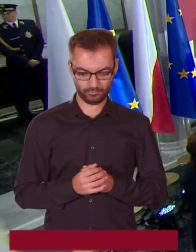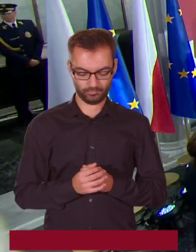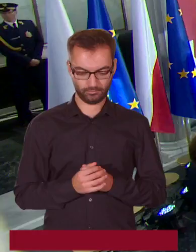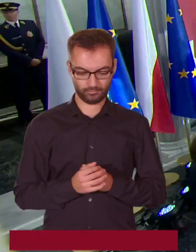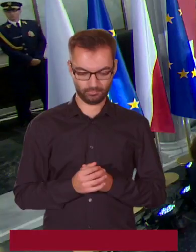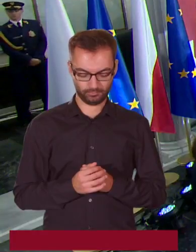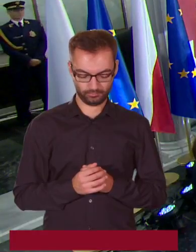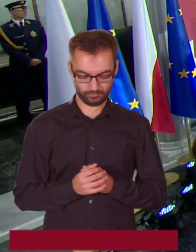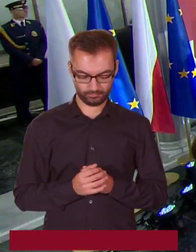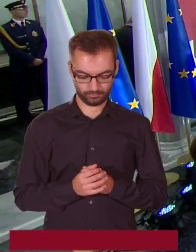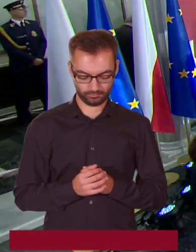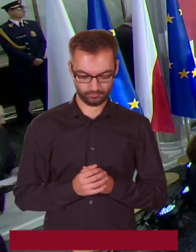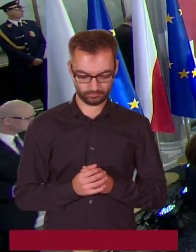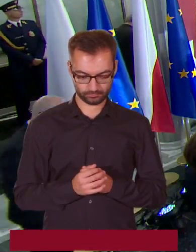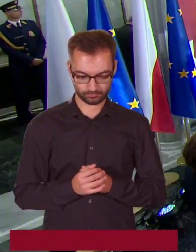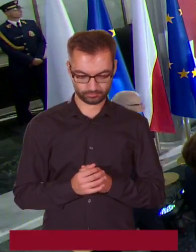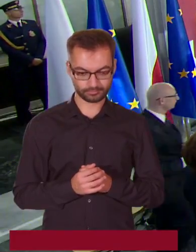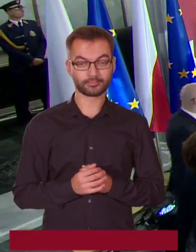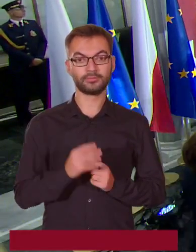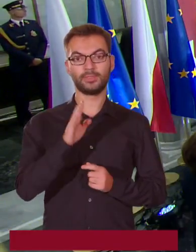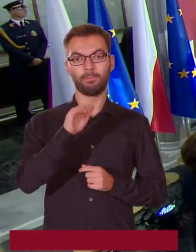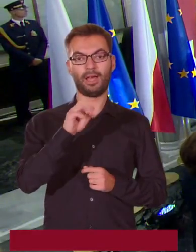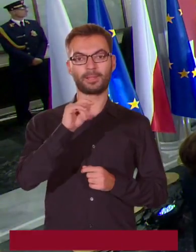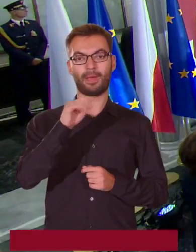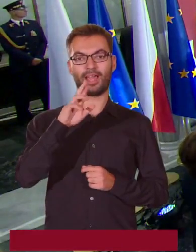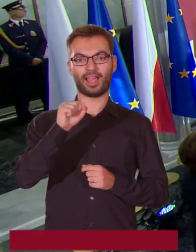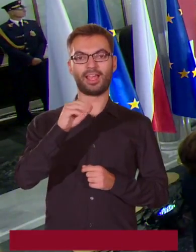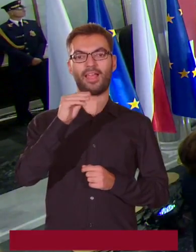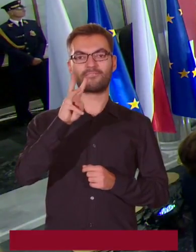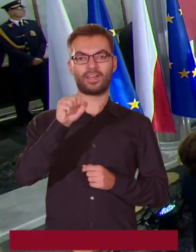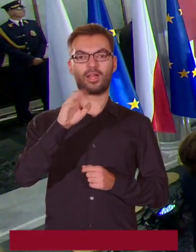Proszę panią Barbarę Ewę Bubulę.